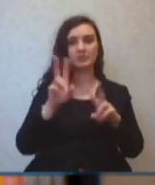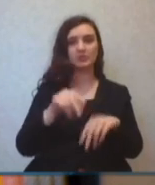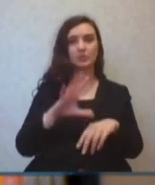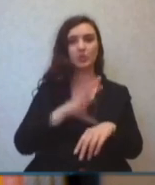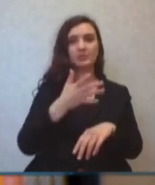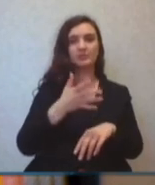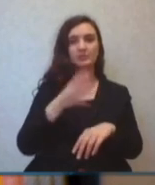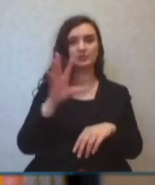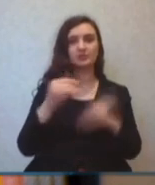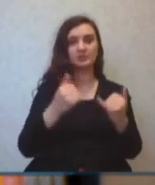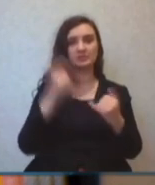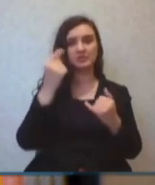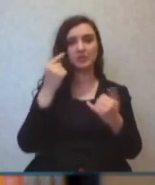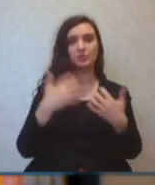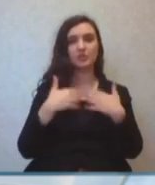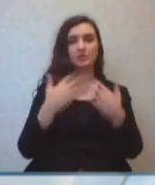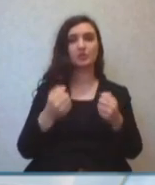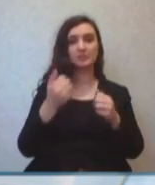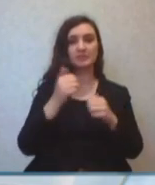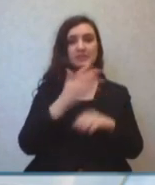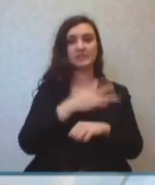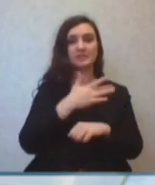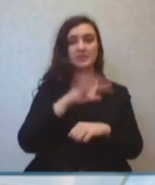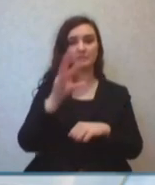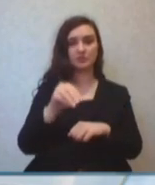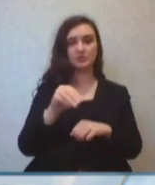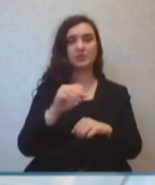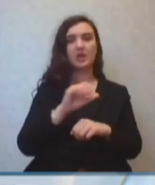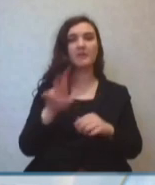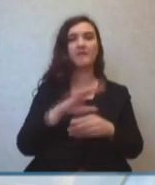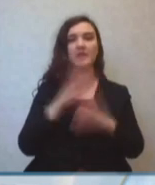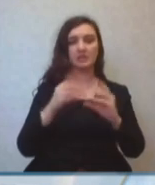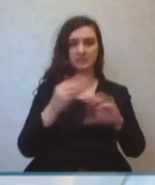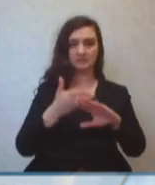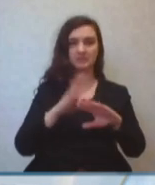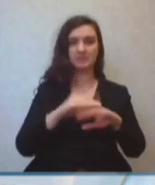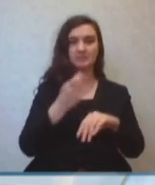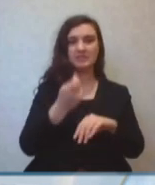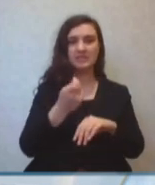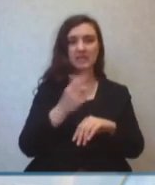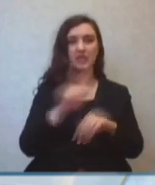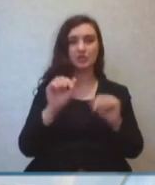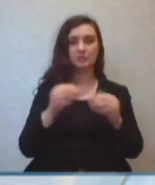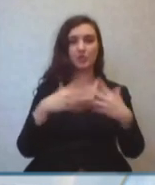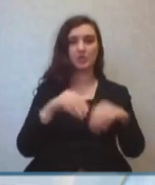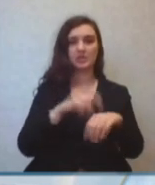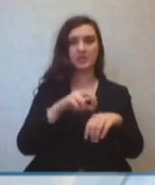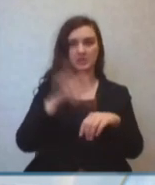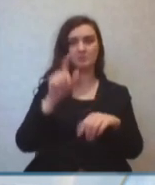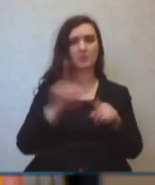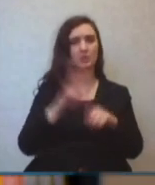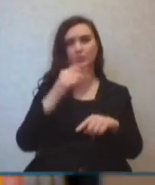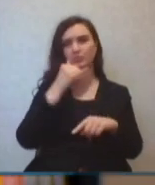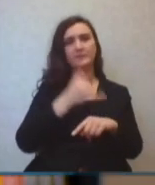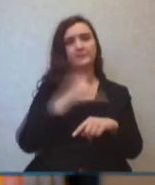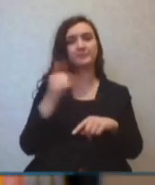ყოფილში, ასე ვთქვა, დღეს ფსიქიკური ჯანმრთელობის სერვისებში, ან ყველაზე მცირე, რაც შეიძლება, ოჯახის ექიმს მაინც და მიმართონ,